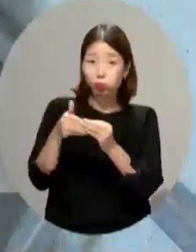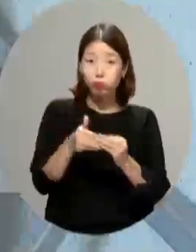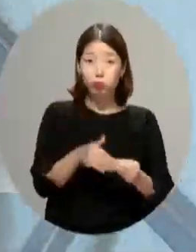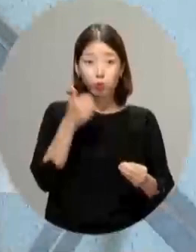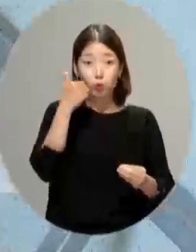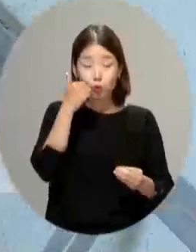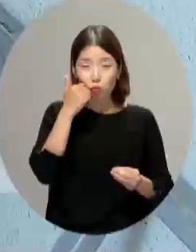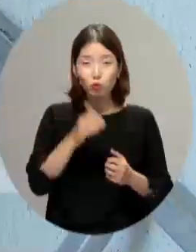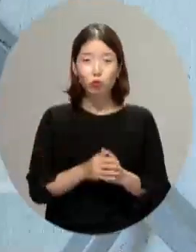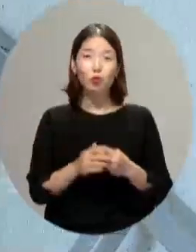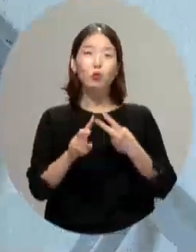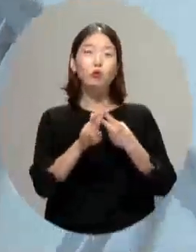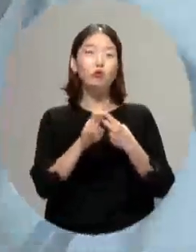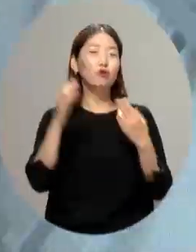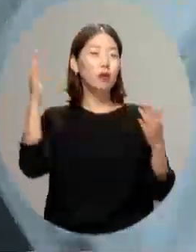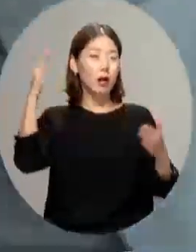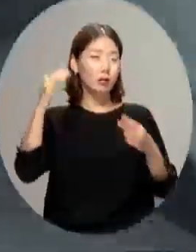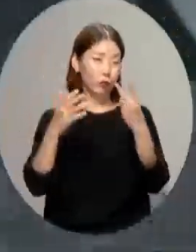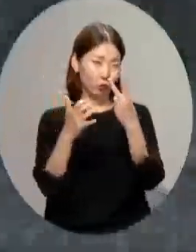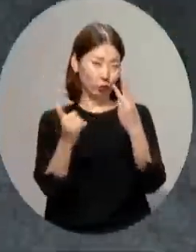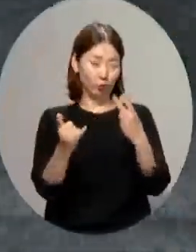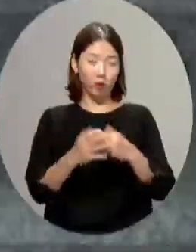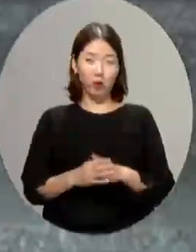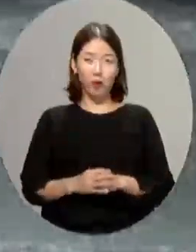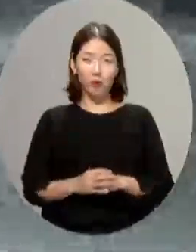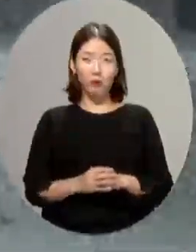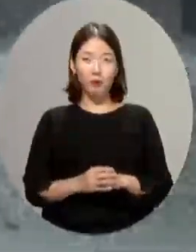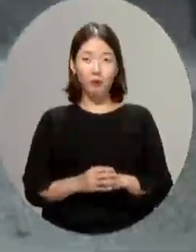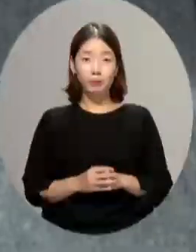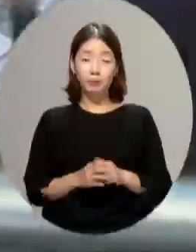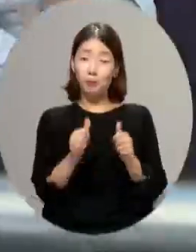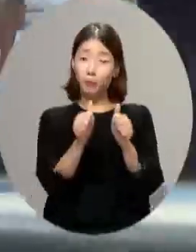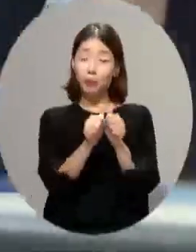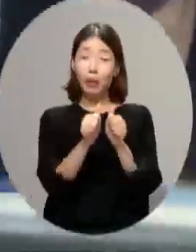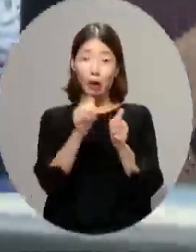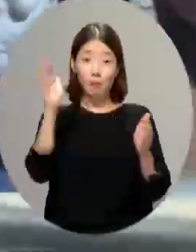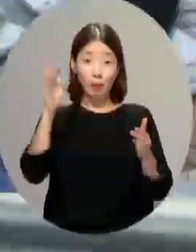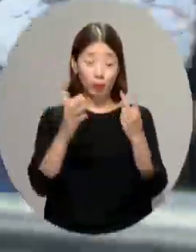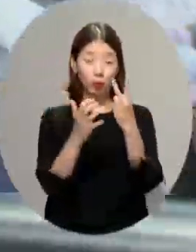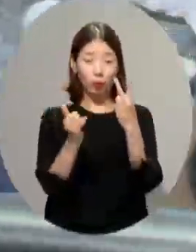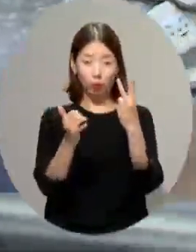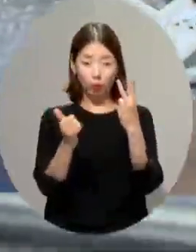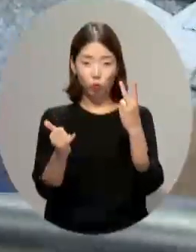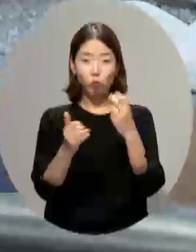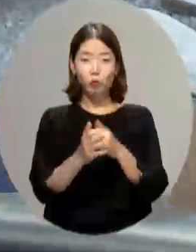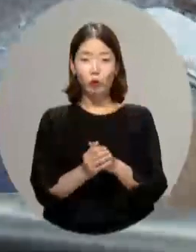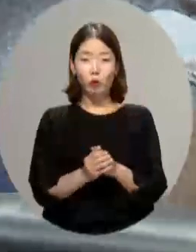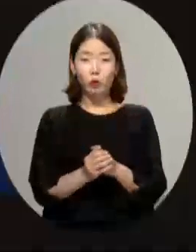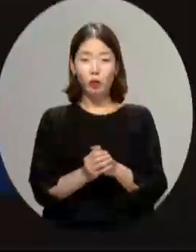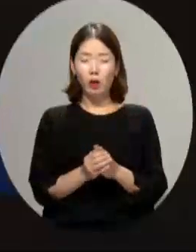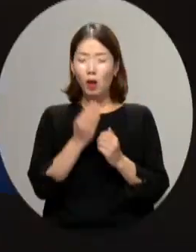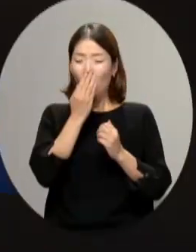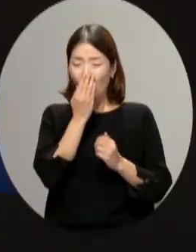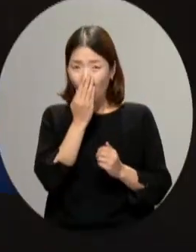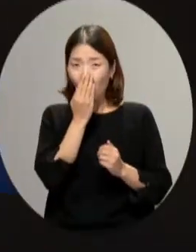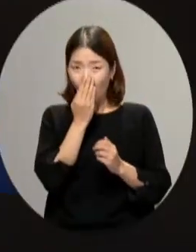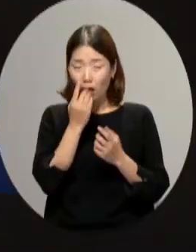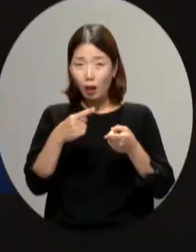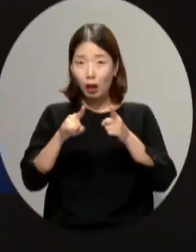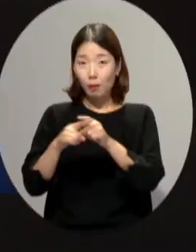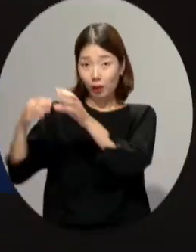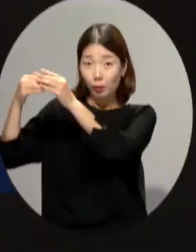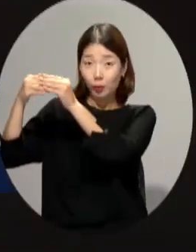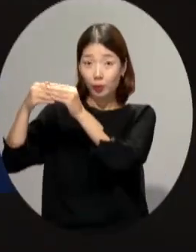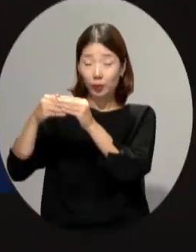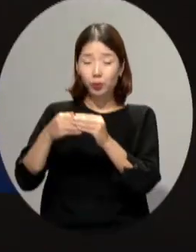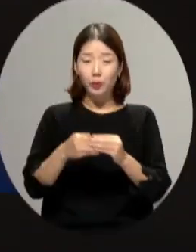건 다름 아닌 중학생 두 명이었습니다. 남학생 두 명이 킥킥거리면서 일단 같이